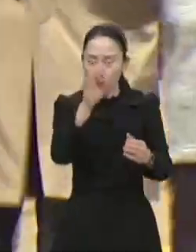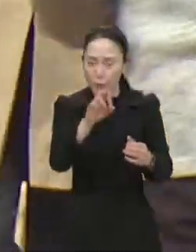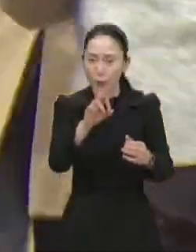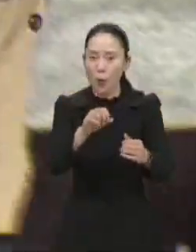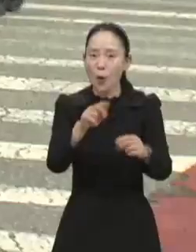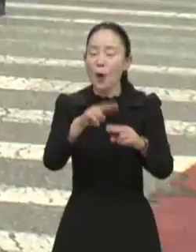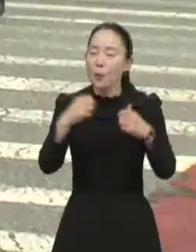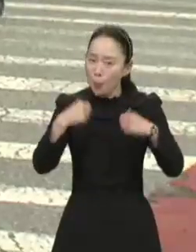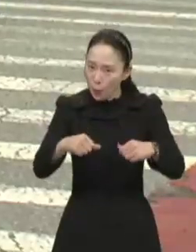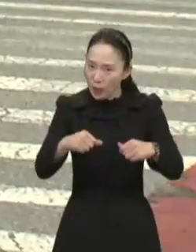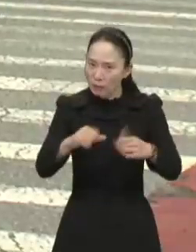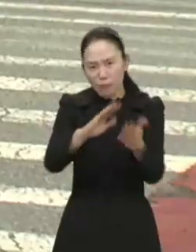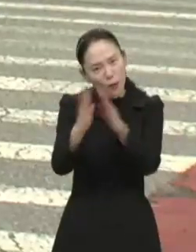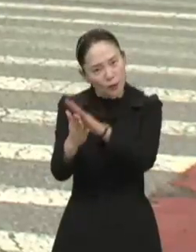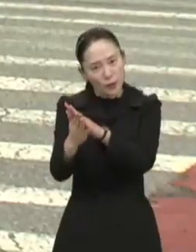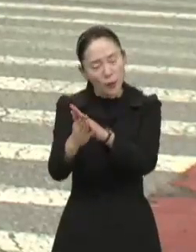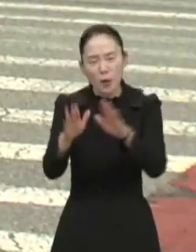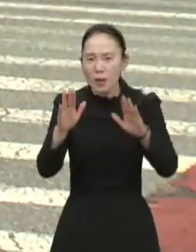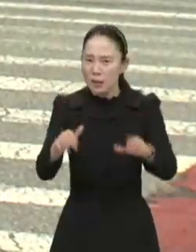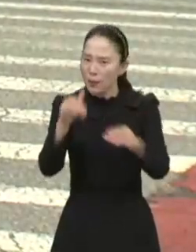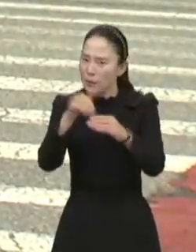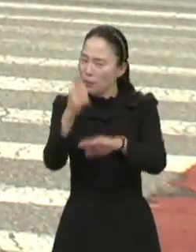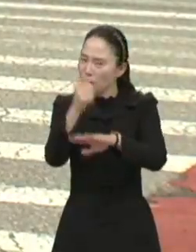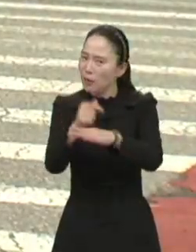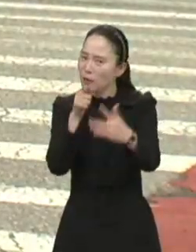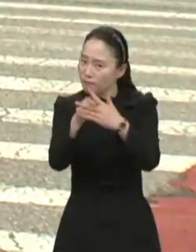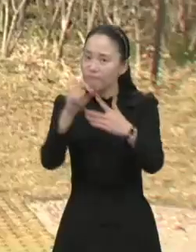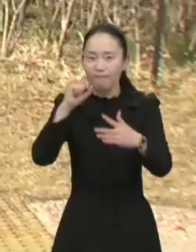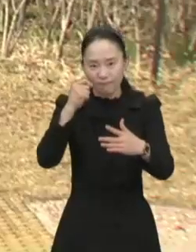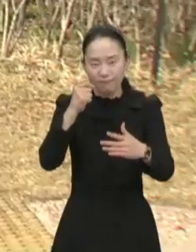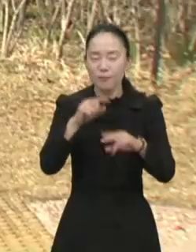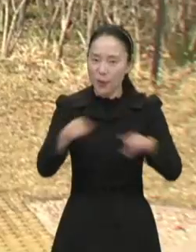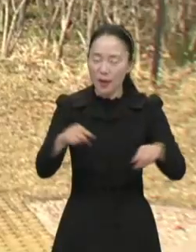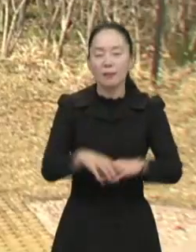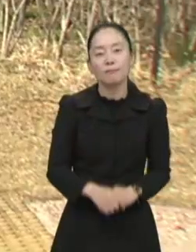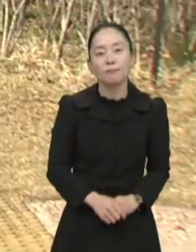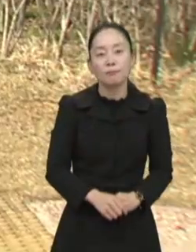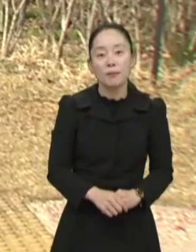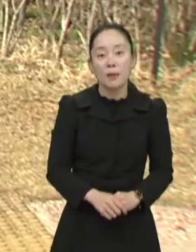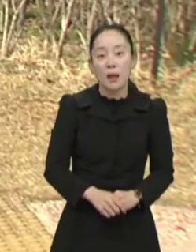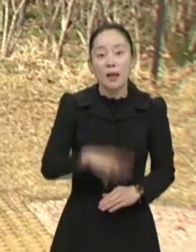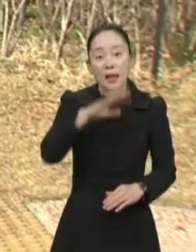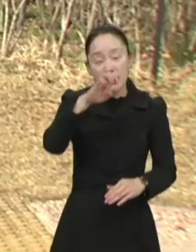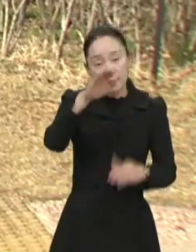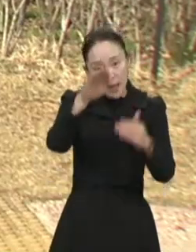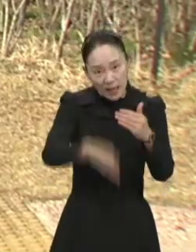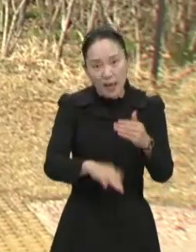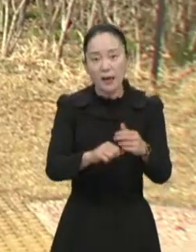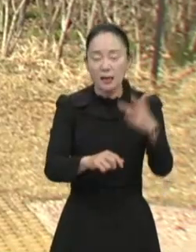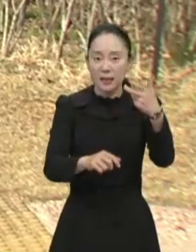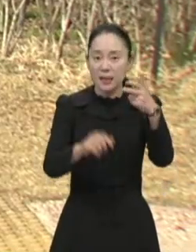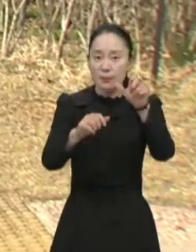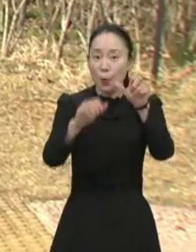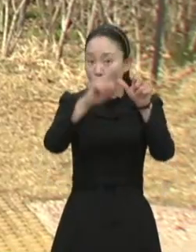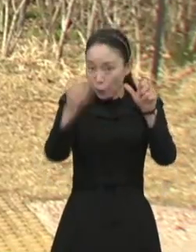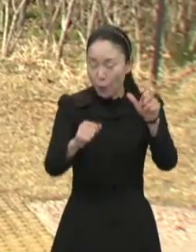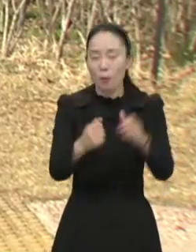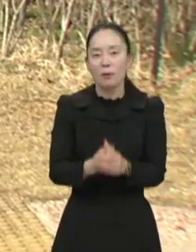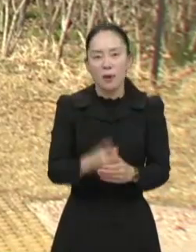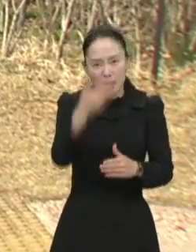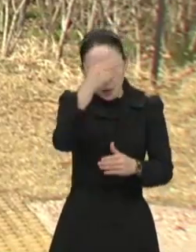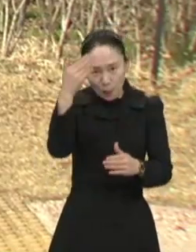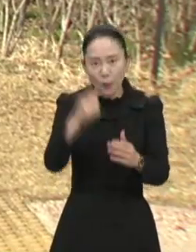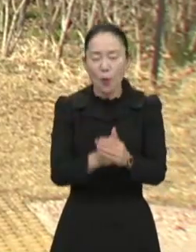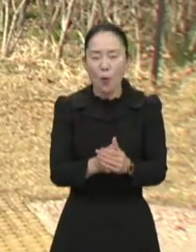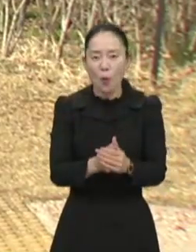변수로 이번 선거는 쉽게 예측할 수 없다 평가입니다 40대 이하 인구가 전체 75% 차지할만큼